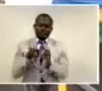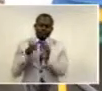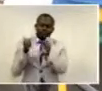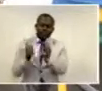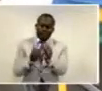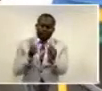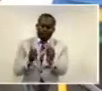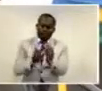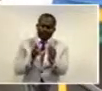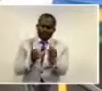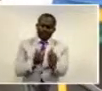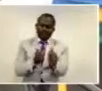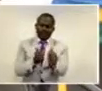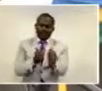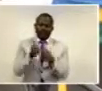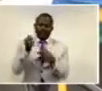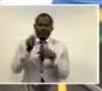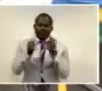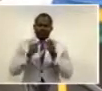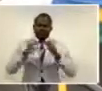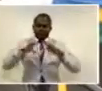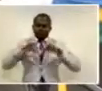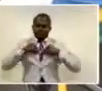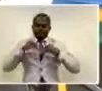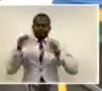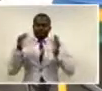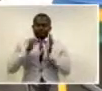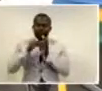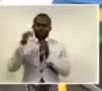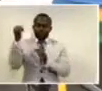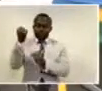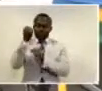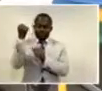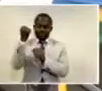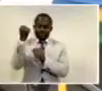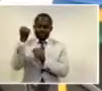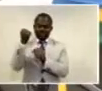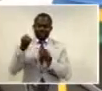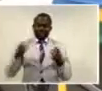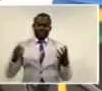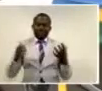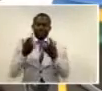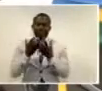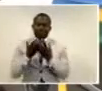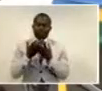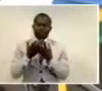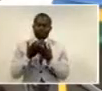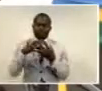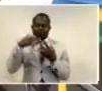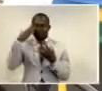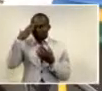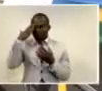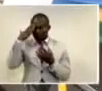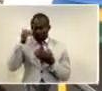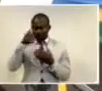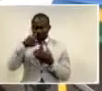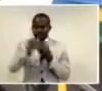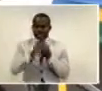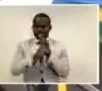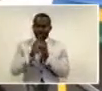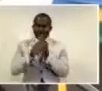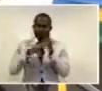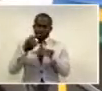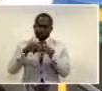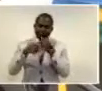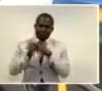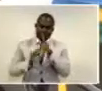babaherekeje hari ibyo twiyemeje kandi twahigiye bijyanye no kugira ngo utu turere dukomeze